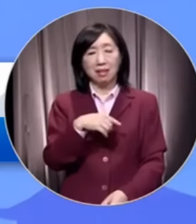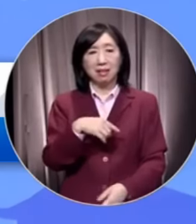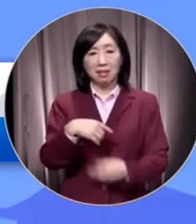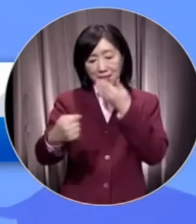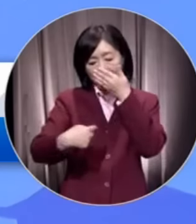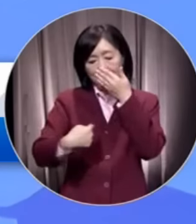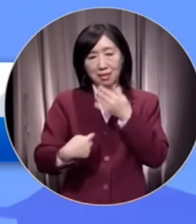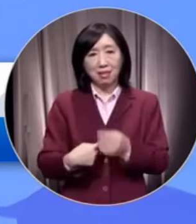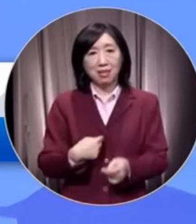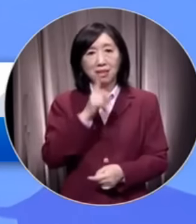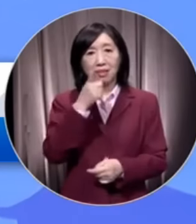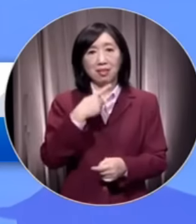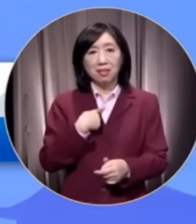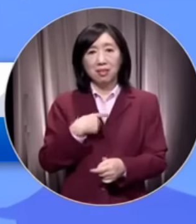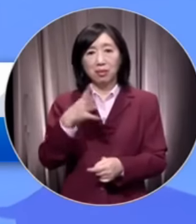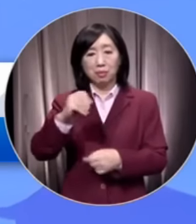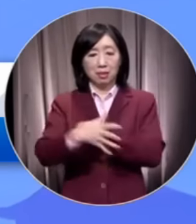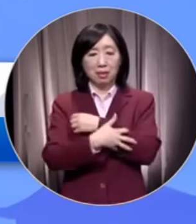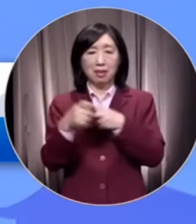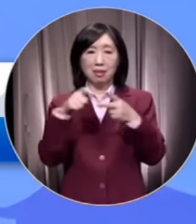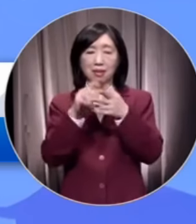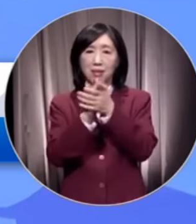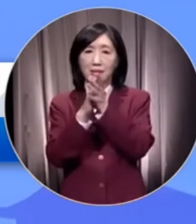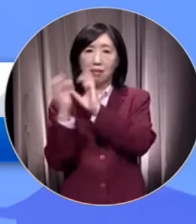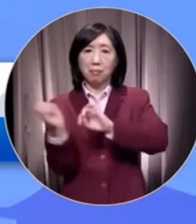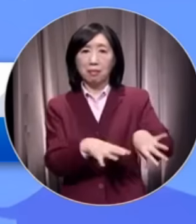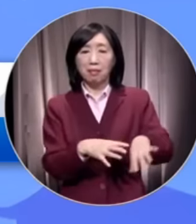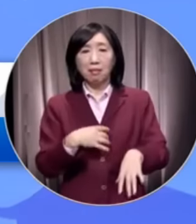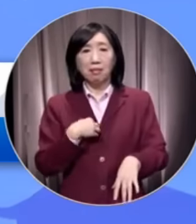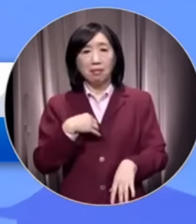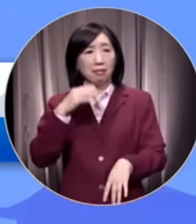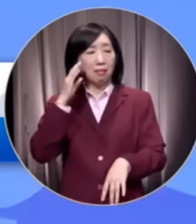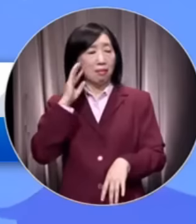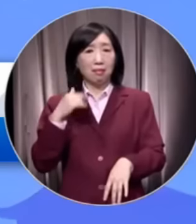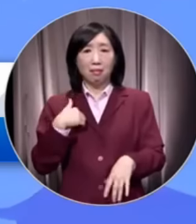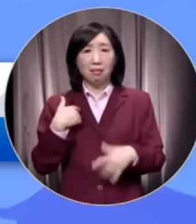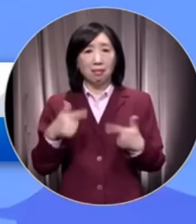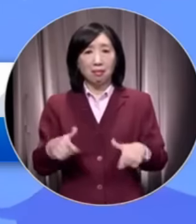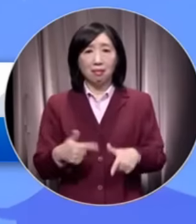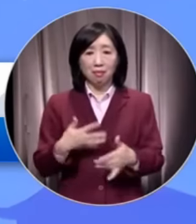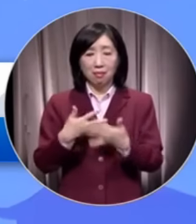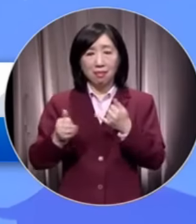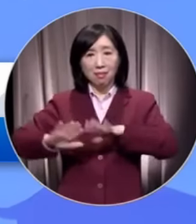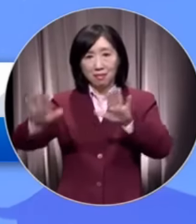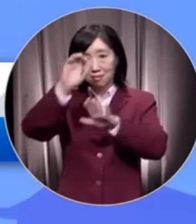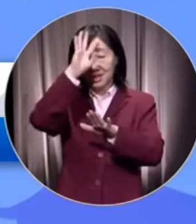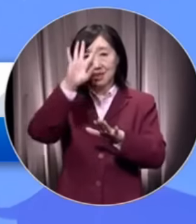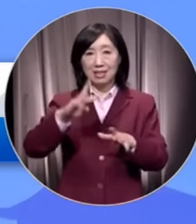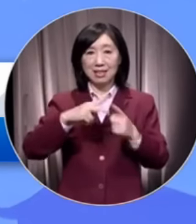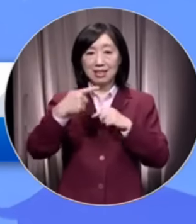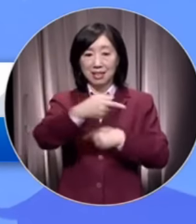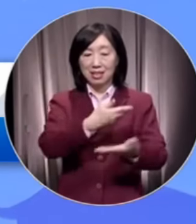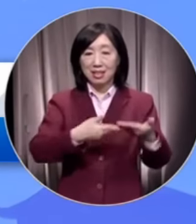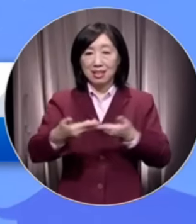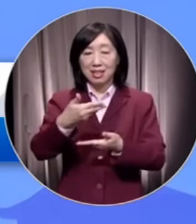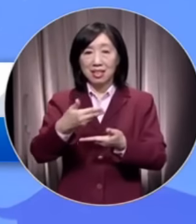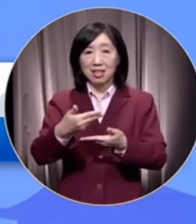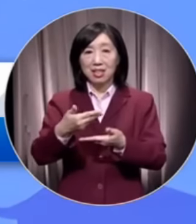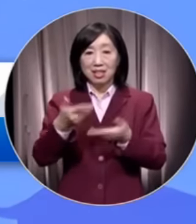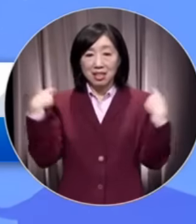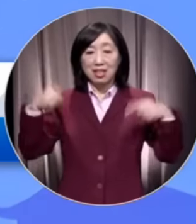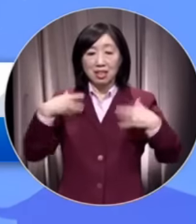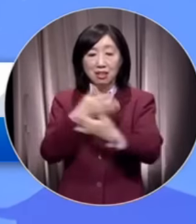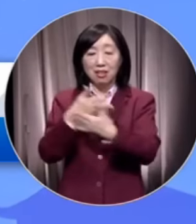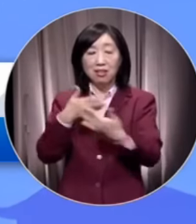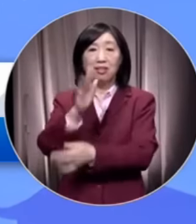一个背弃劳工，我相信劳工朋友一定很清楚，民进党跟他们的沟通远远比国民党跟他们的